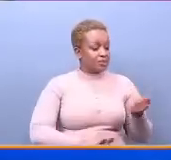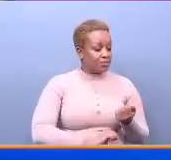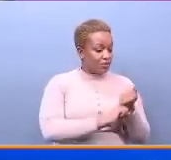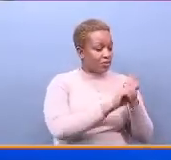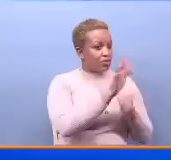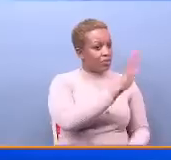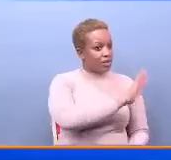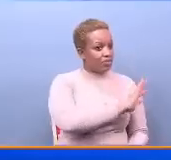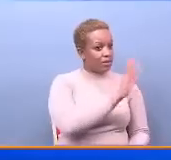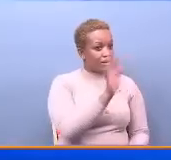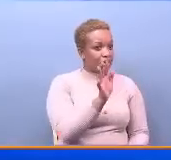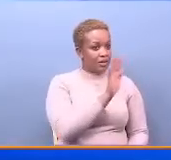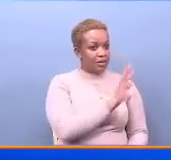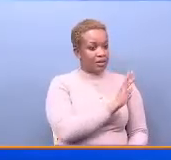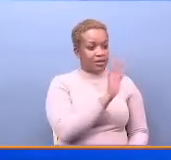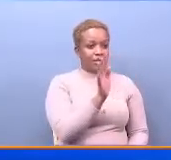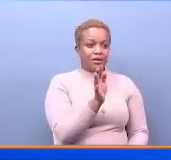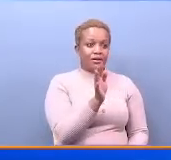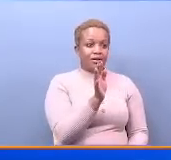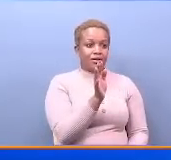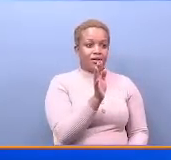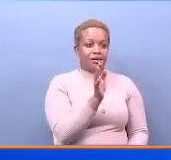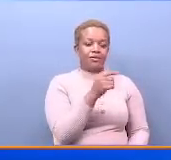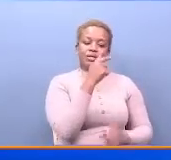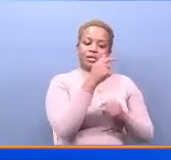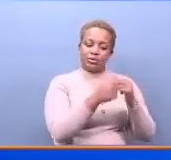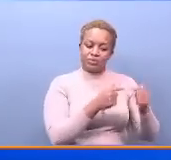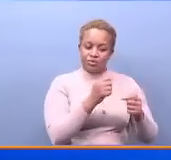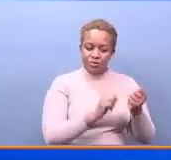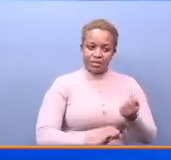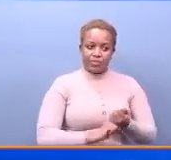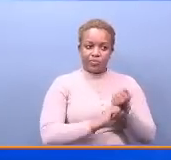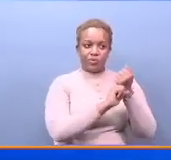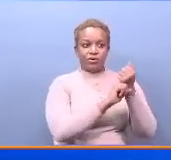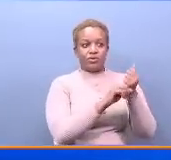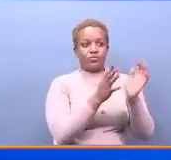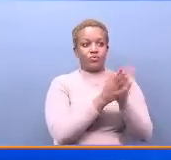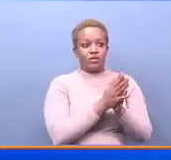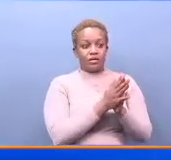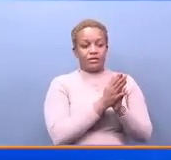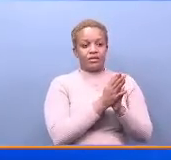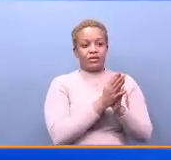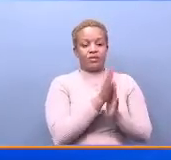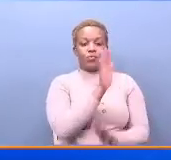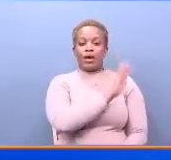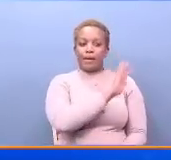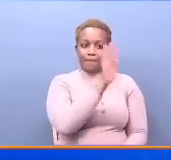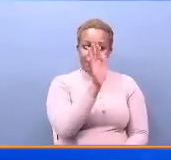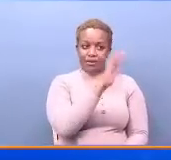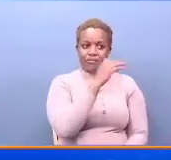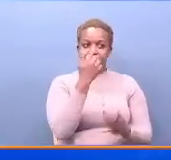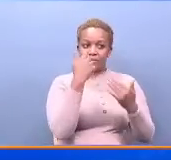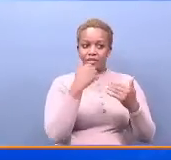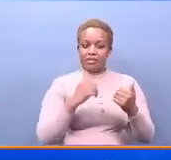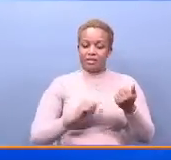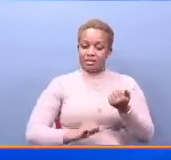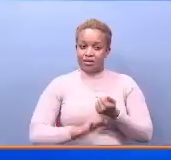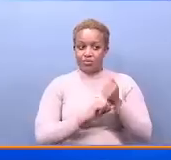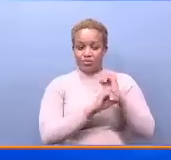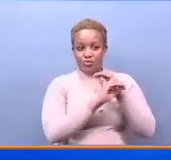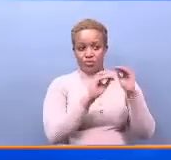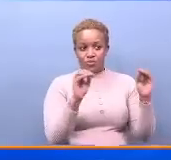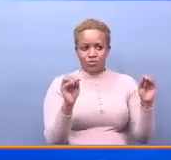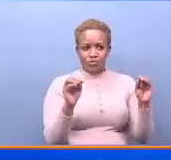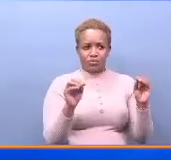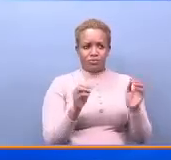Lakini na mimi nasimama na Waipa na Stephen Kalonzo. Aha, utaendelea kusimama na waenda hapo kule. Na sita support. Wajua wewe unaenda mbio, unataka